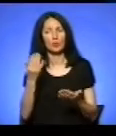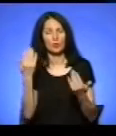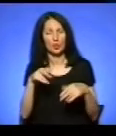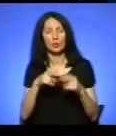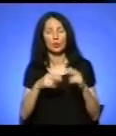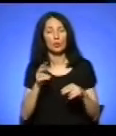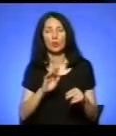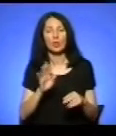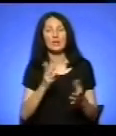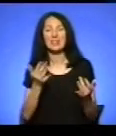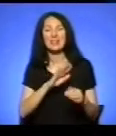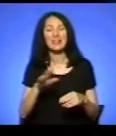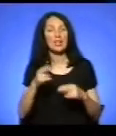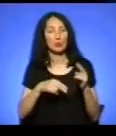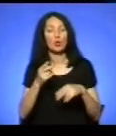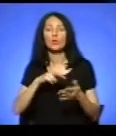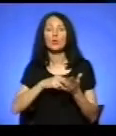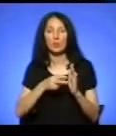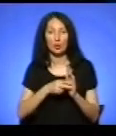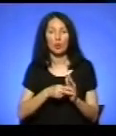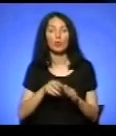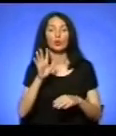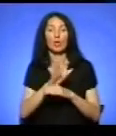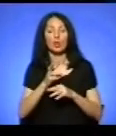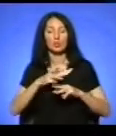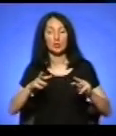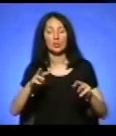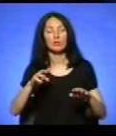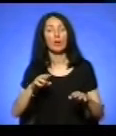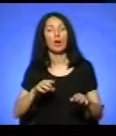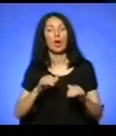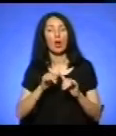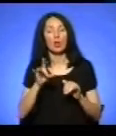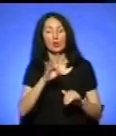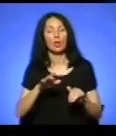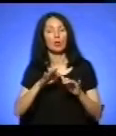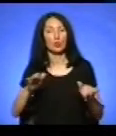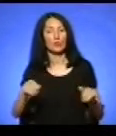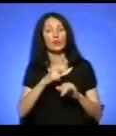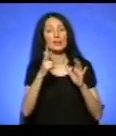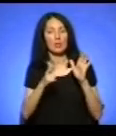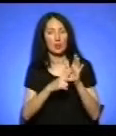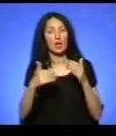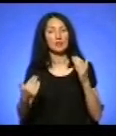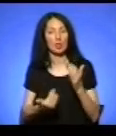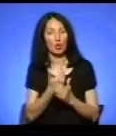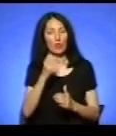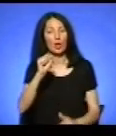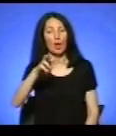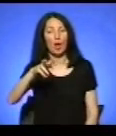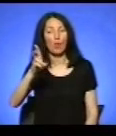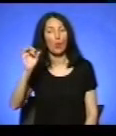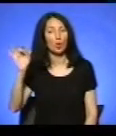заплановано, затверджено наказом Міністерства регіонального розвитку будівництво 18 нових амбулаторій в Тернопільській області. Це за який період має бути